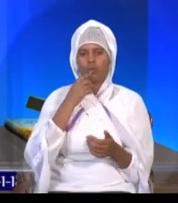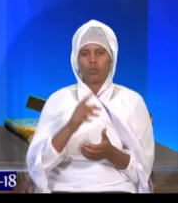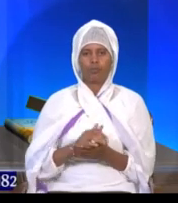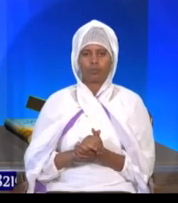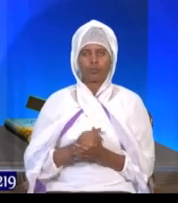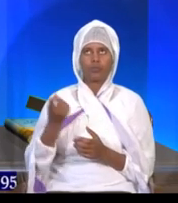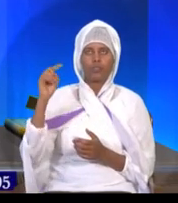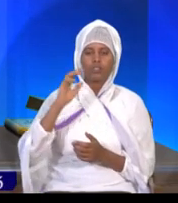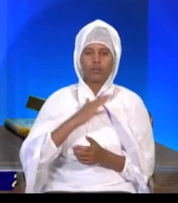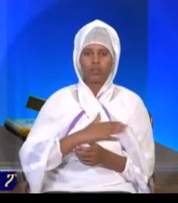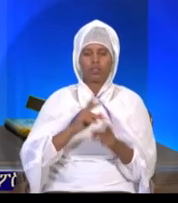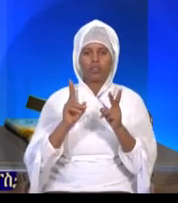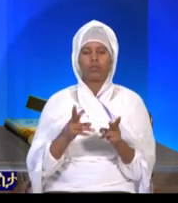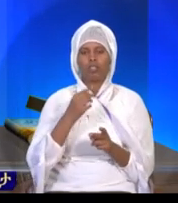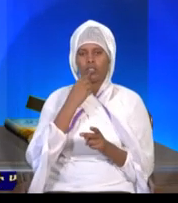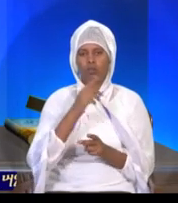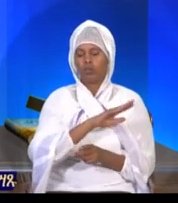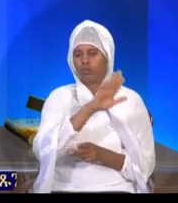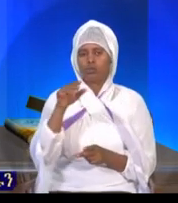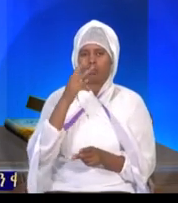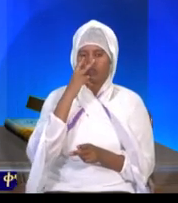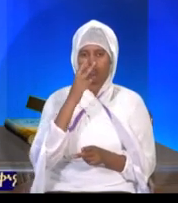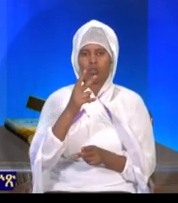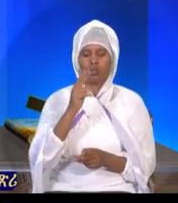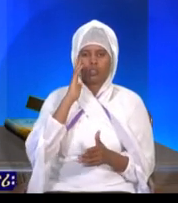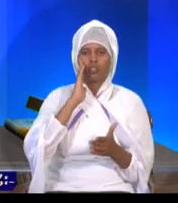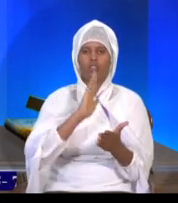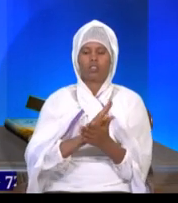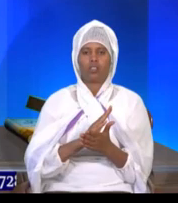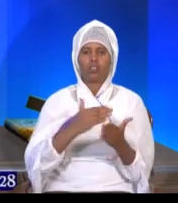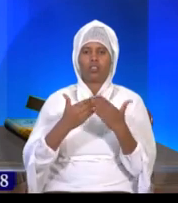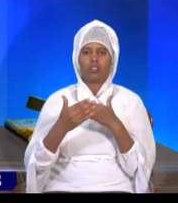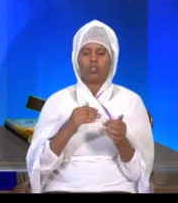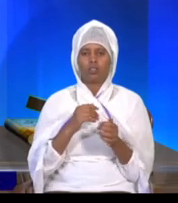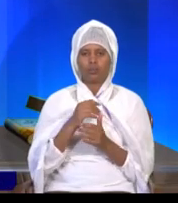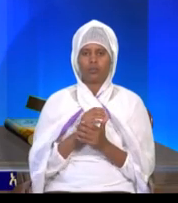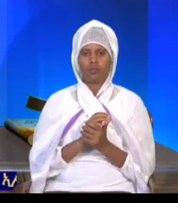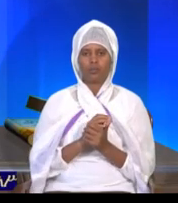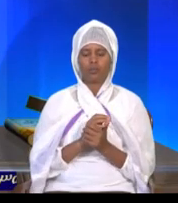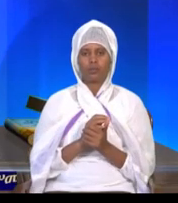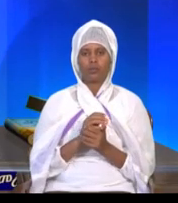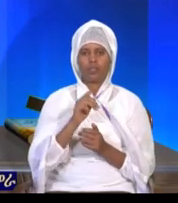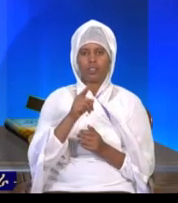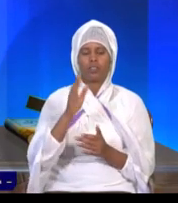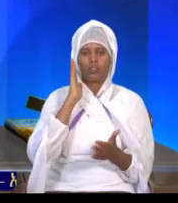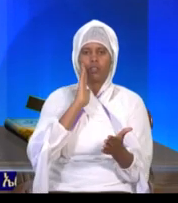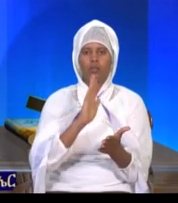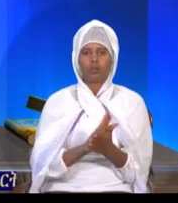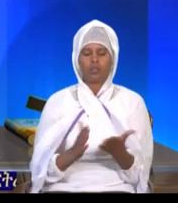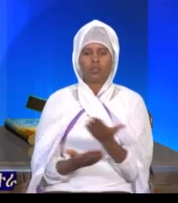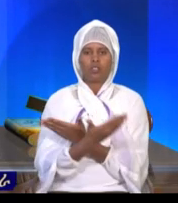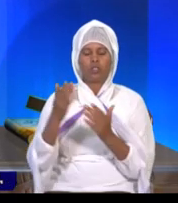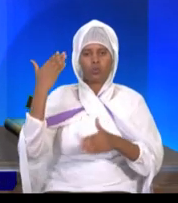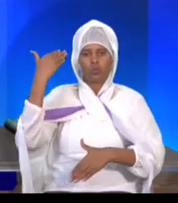በለ እግዚኣብሔር ኣምላኽ ድማ እንታይ ገበሮ ነዚ ኩሉ ርእዩ ይቕረበለለይ ክብል እንከሎ ነቲ